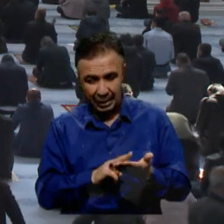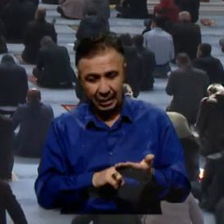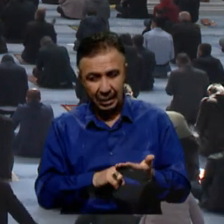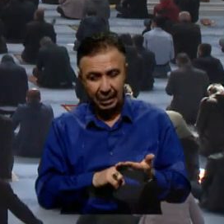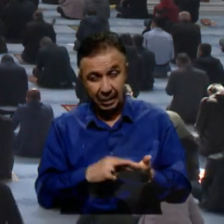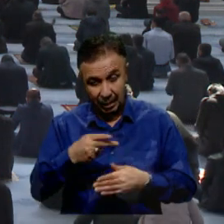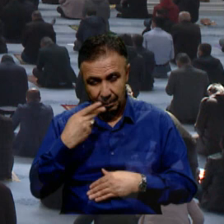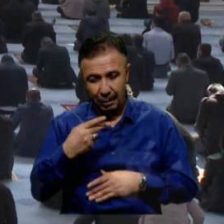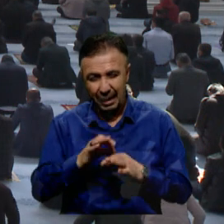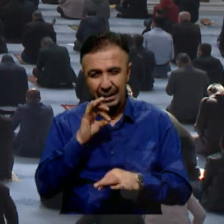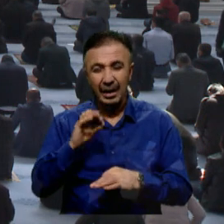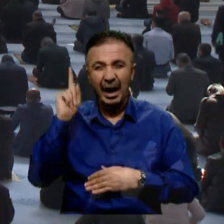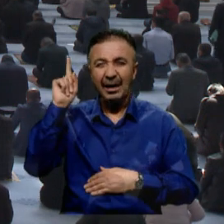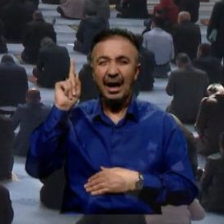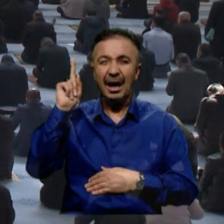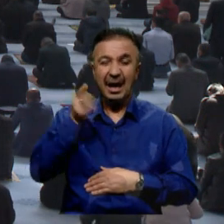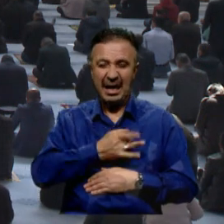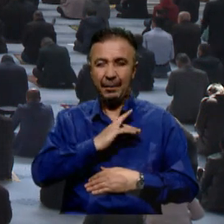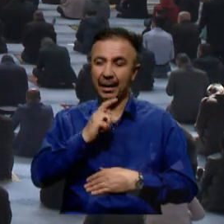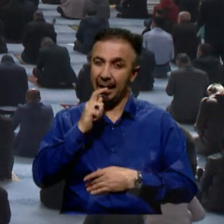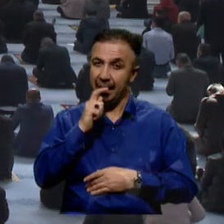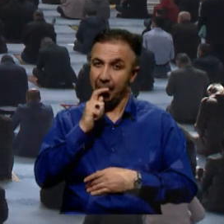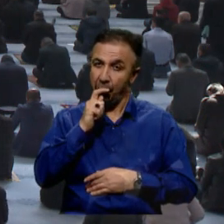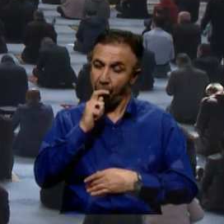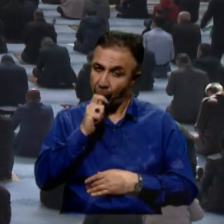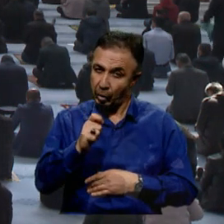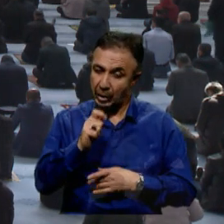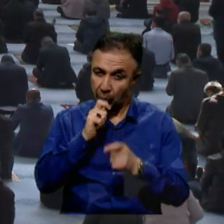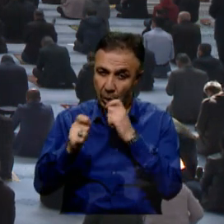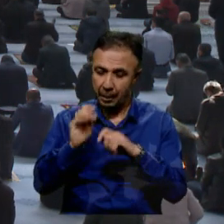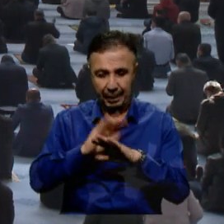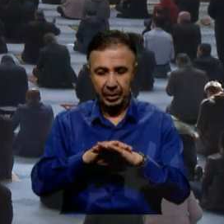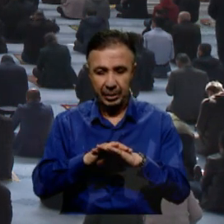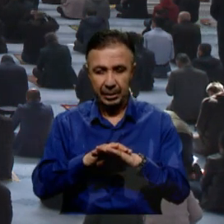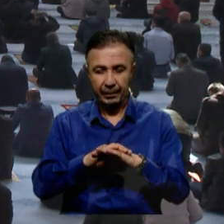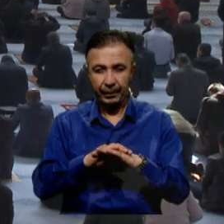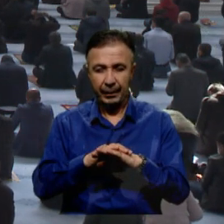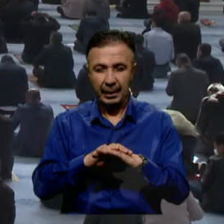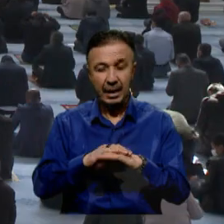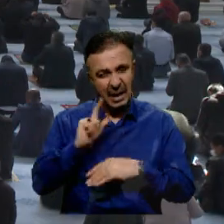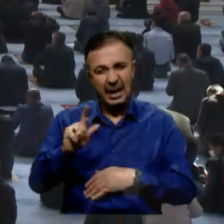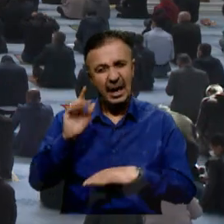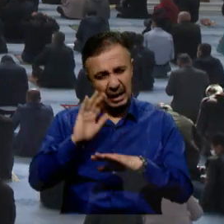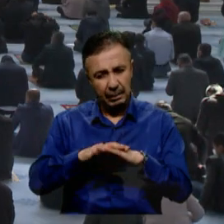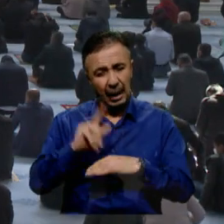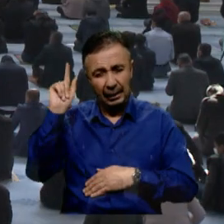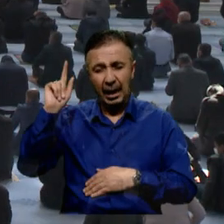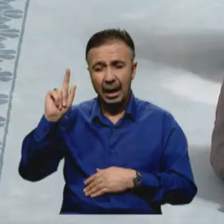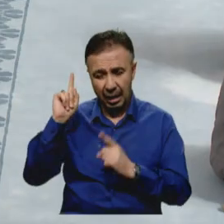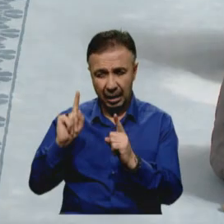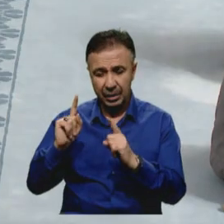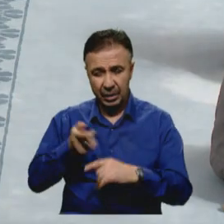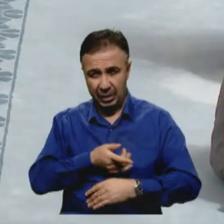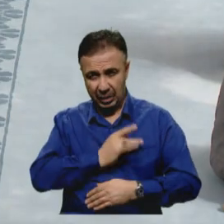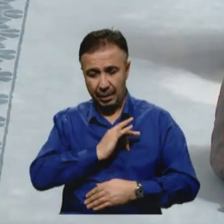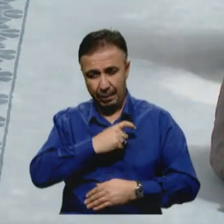yapmıştır. Kelime-i şehadetin gereğini hayatımıza uyguluyor muyuz, uygulamıyor muyuz? Allah'a karşı samimiyetimizin ölçüsü budur.